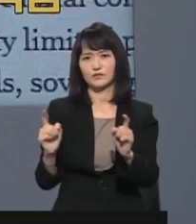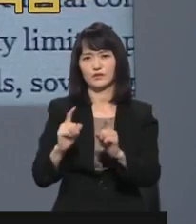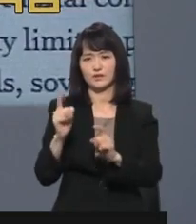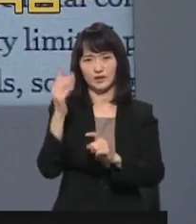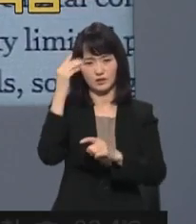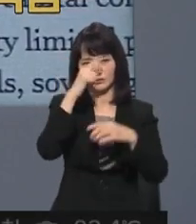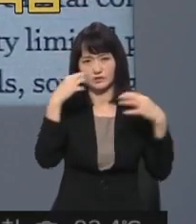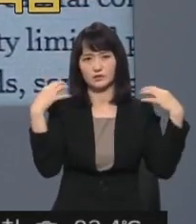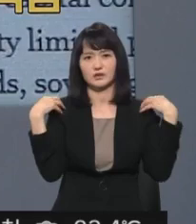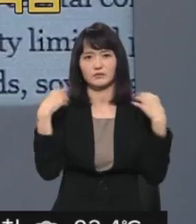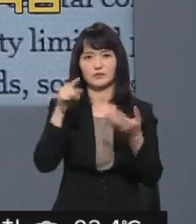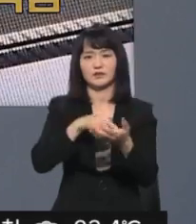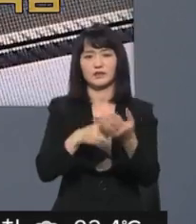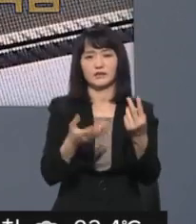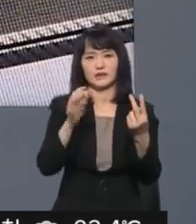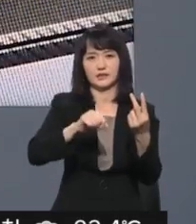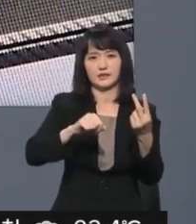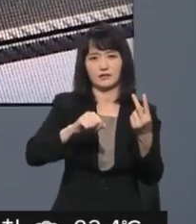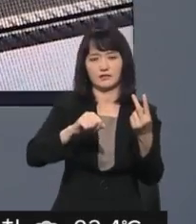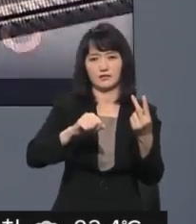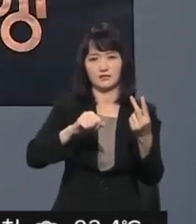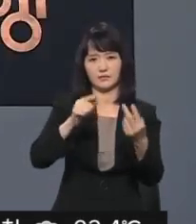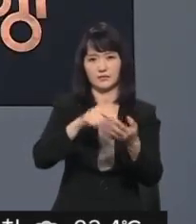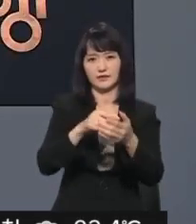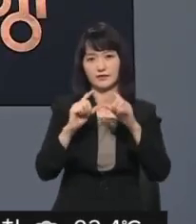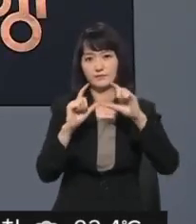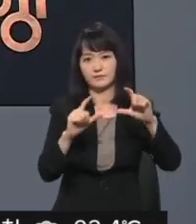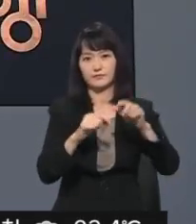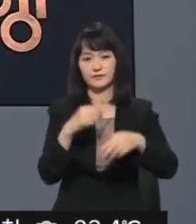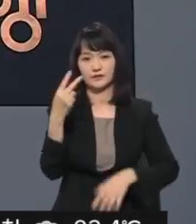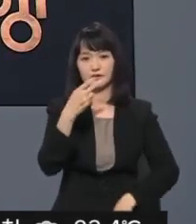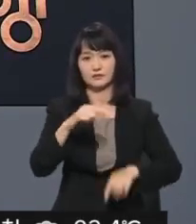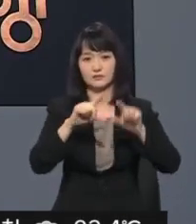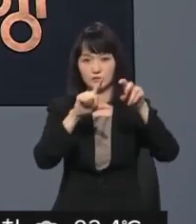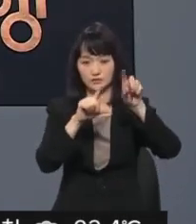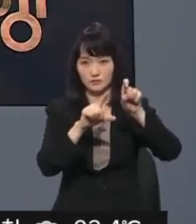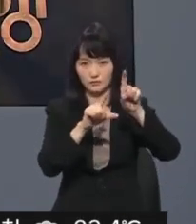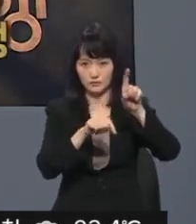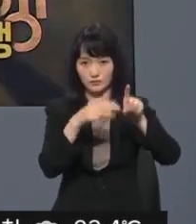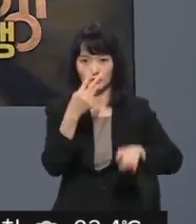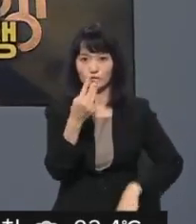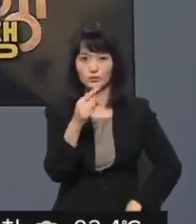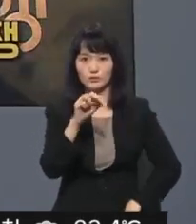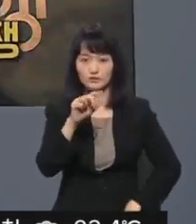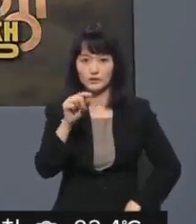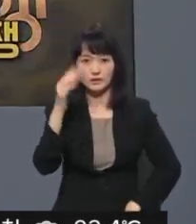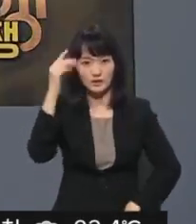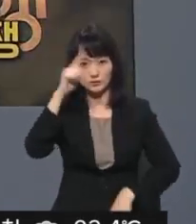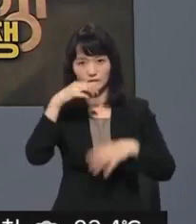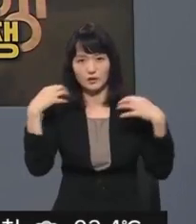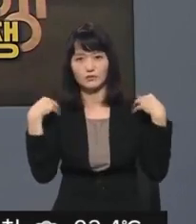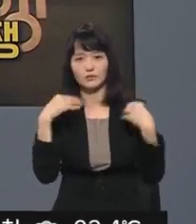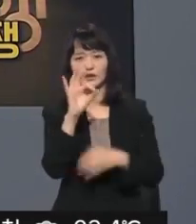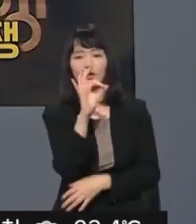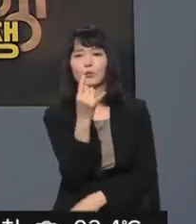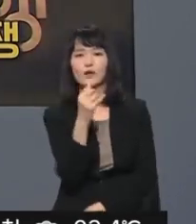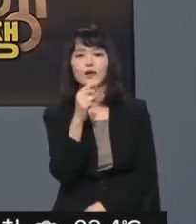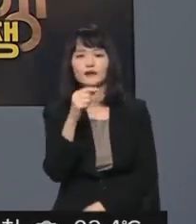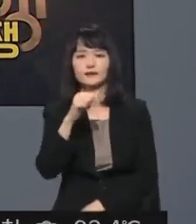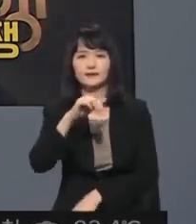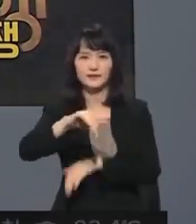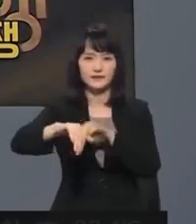나왔습니다 2012년 11월 론스타는 한국 쪽 무거워 외환은행 내 각 과정의 부당하게 개입해서 약